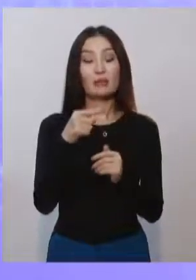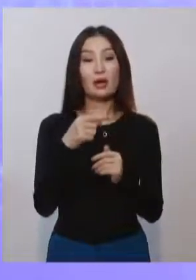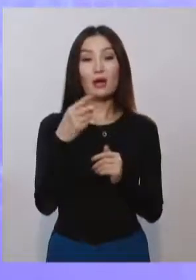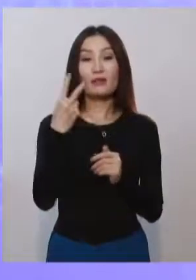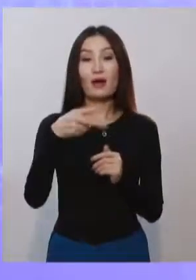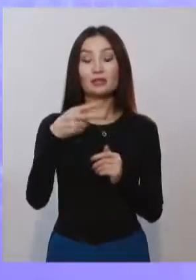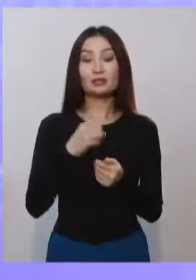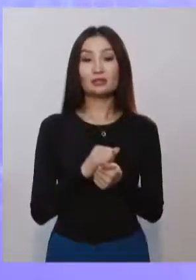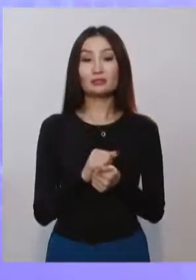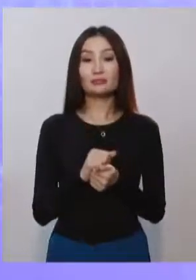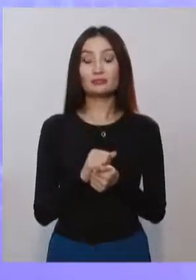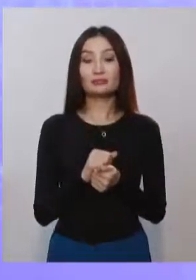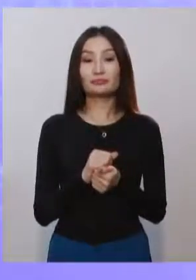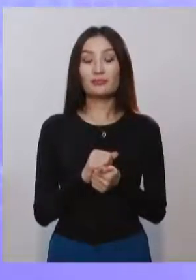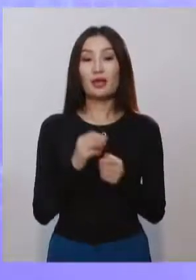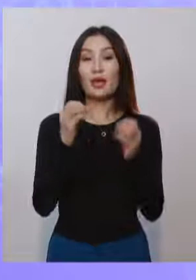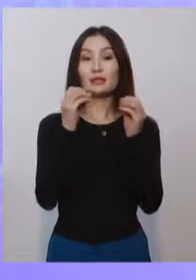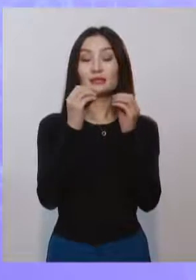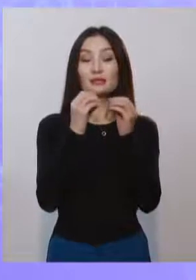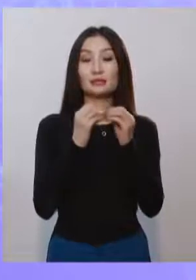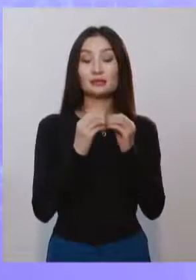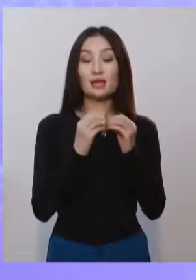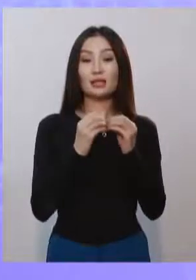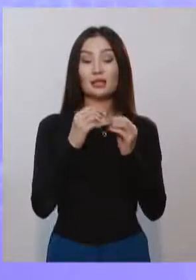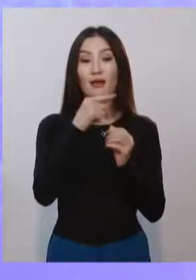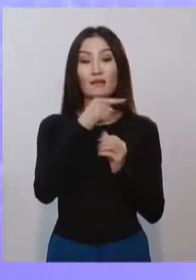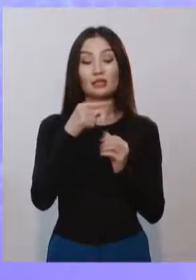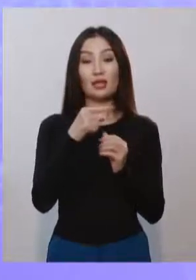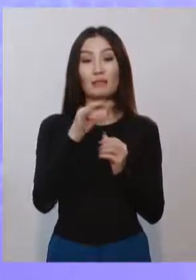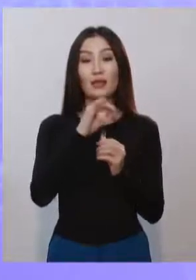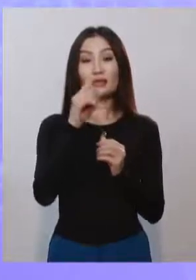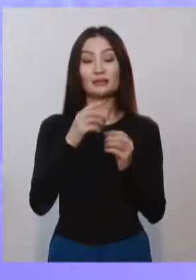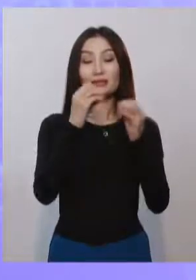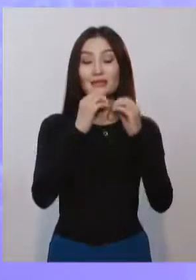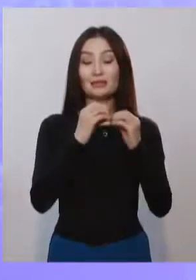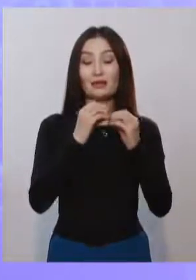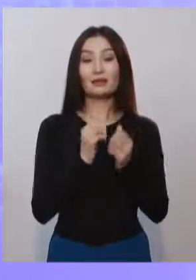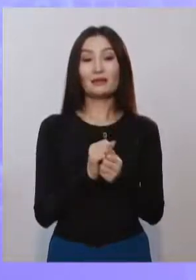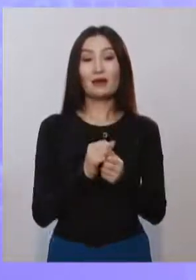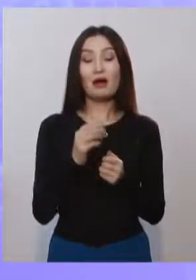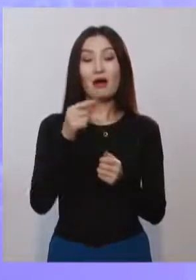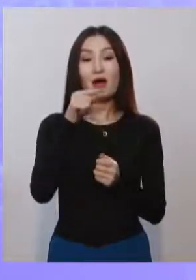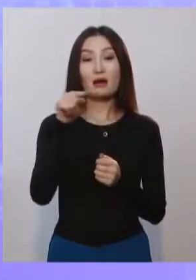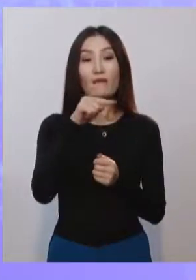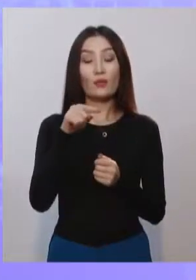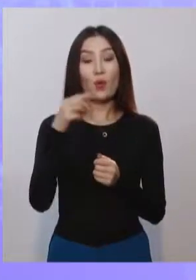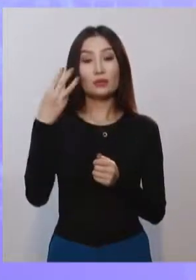20 десятки вычитаем из десятка равно